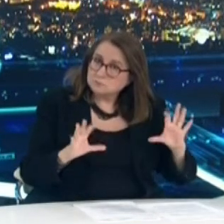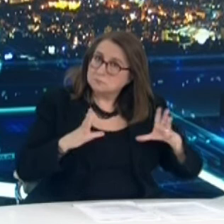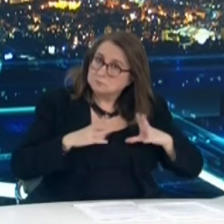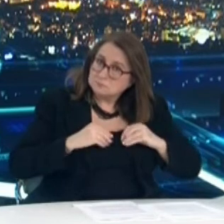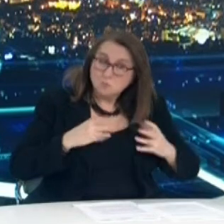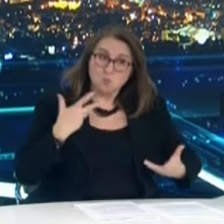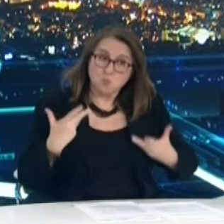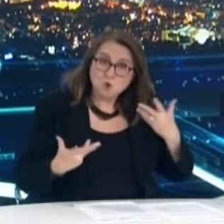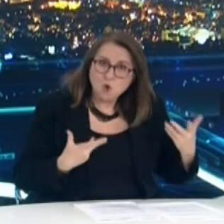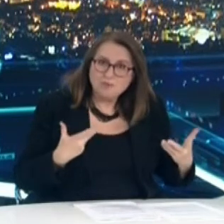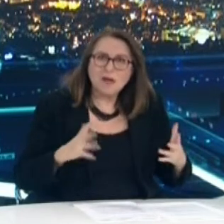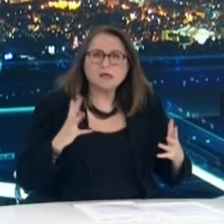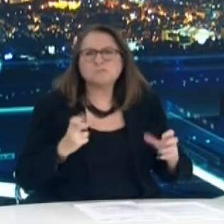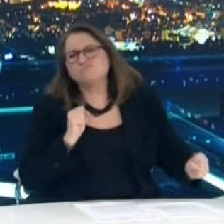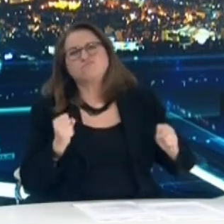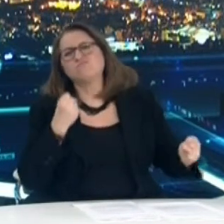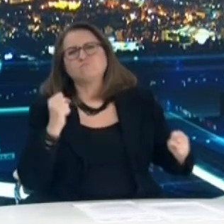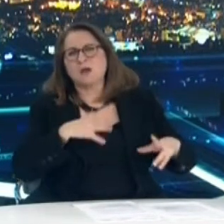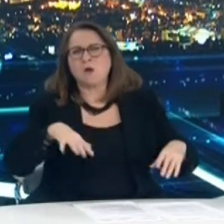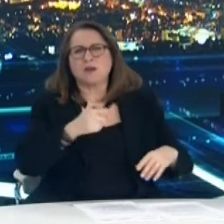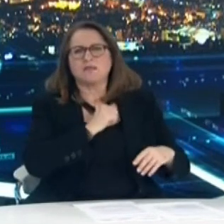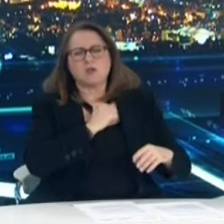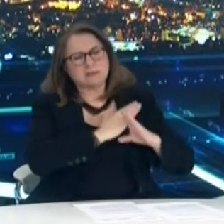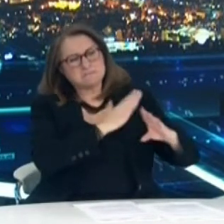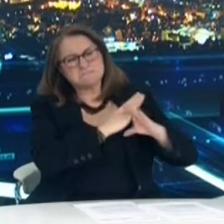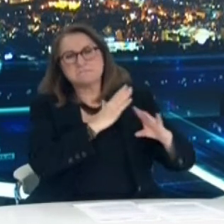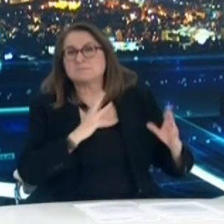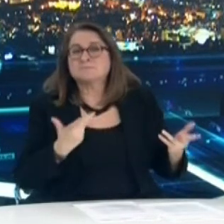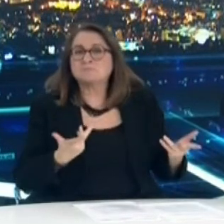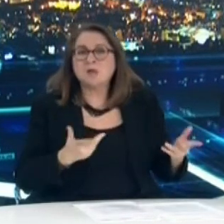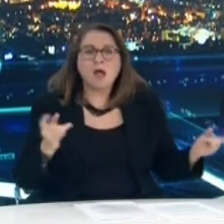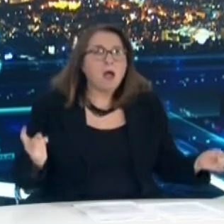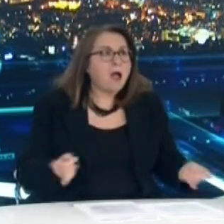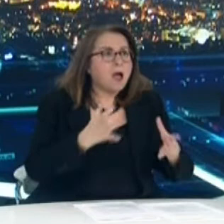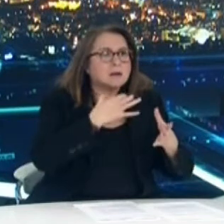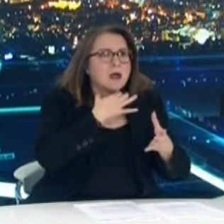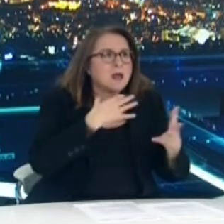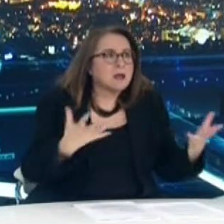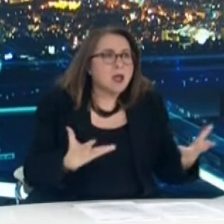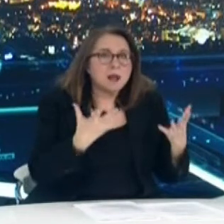στις ιδιωτικές κλινικές και περιστατικά COVID, εάν οι υπάρχουσες εφεδρείες κορεστούν?